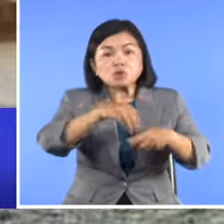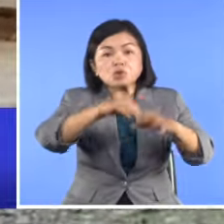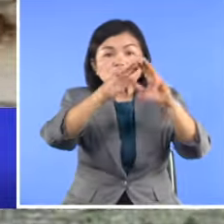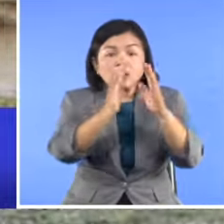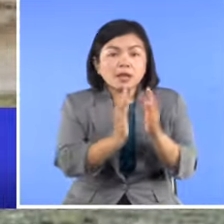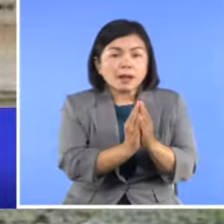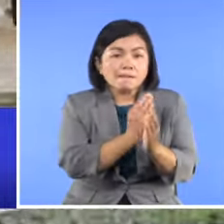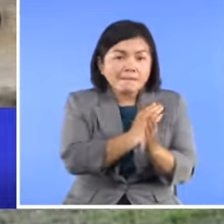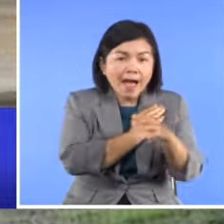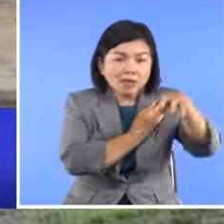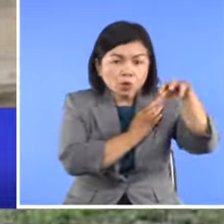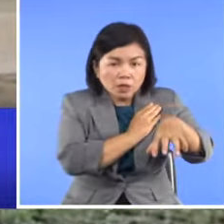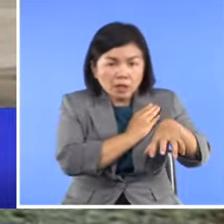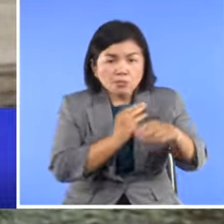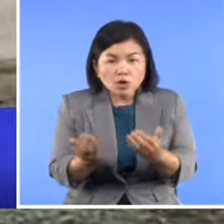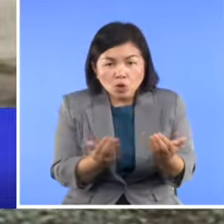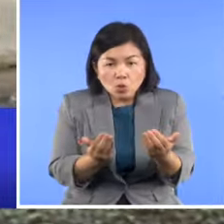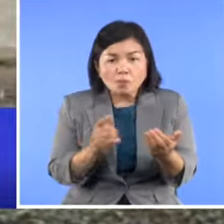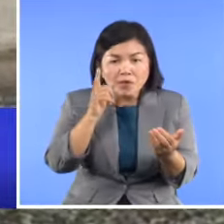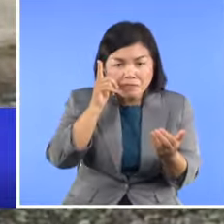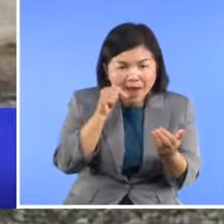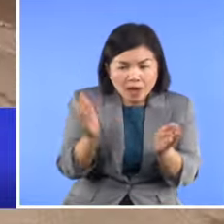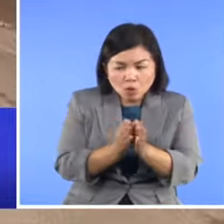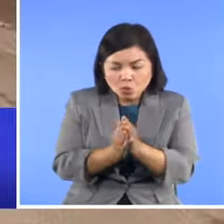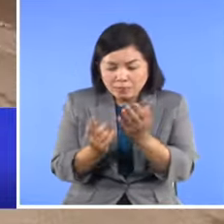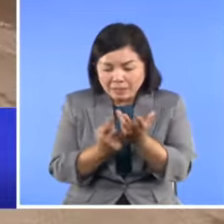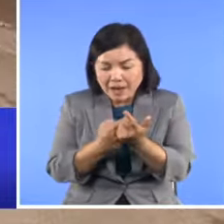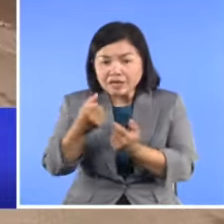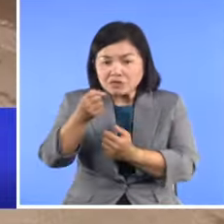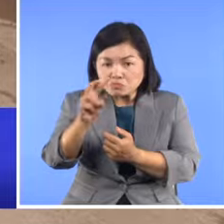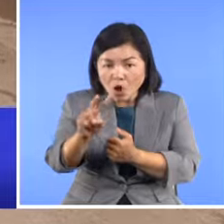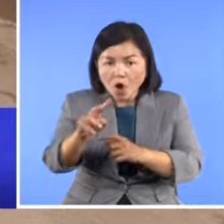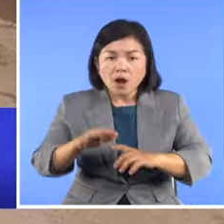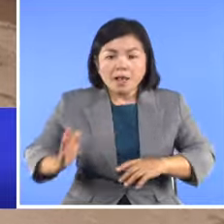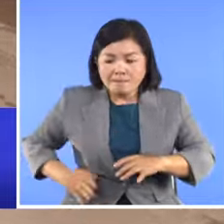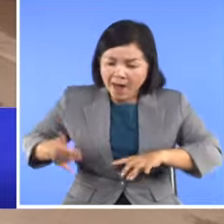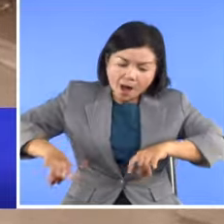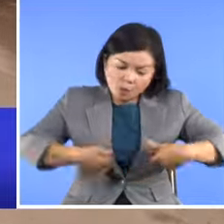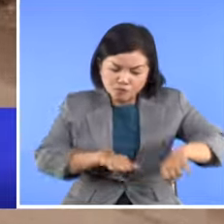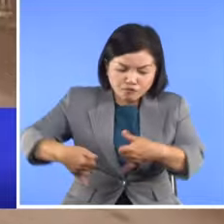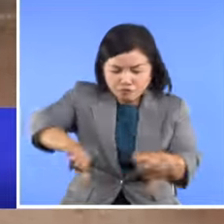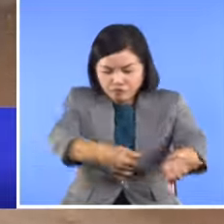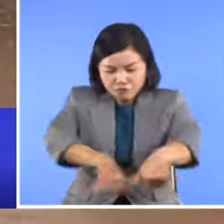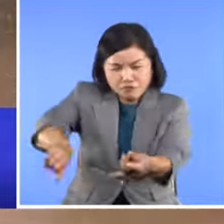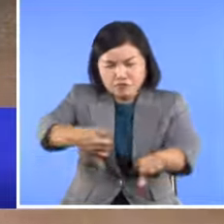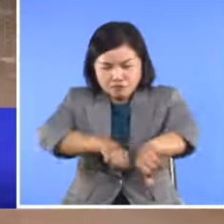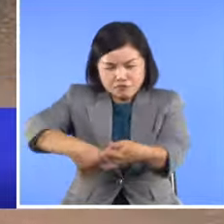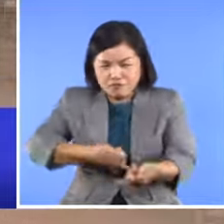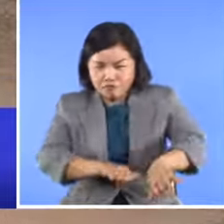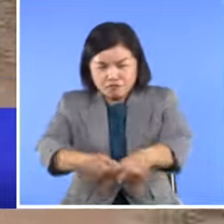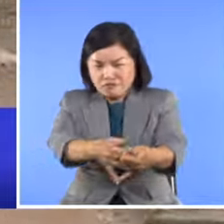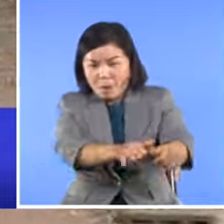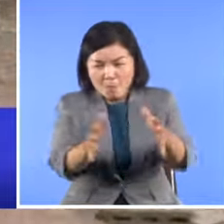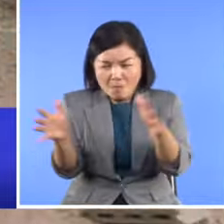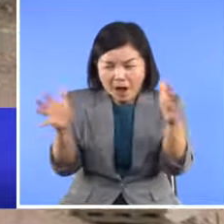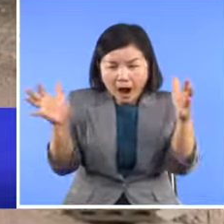2ลูกหมานี่12นี่ก็เดินอยู่ในวัดนั่นแหละเต็มเลยนะฮะบางครั้งก็เดินออกมาหน้าวัดอยู่ติดกับถนนให